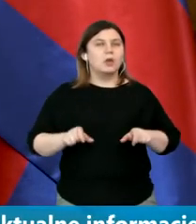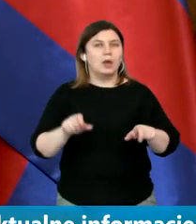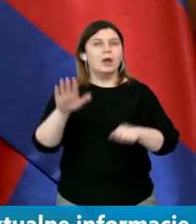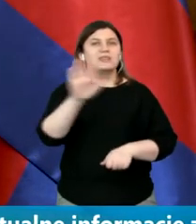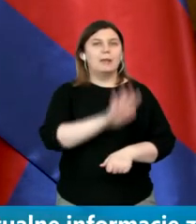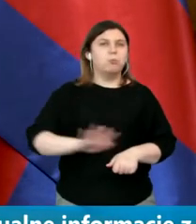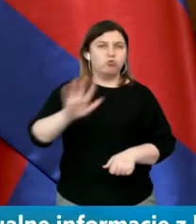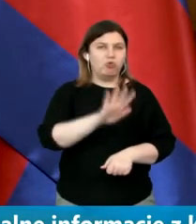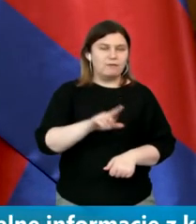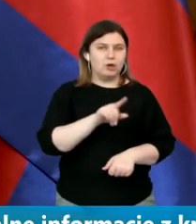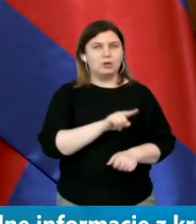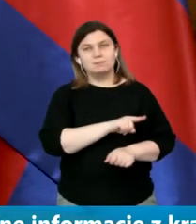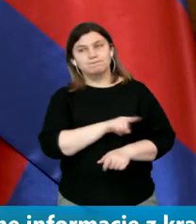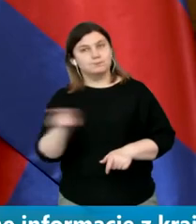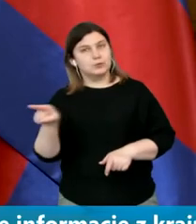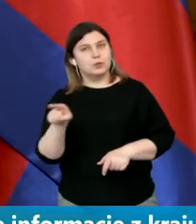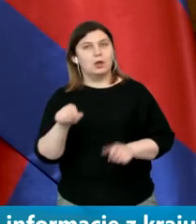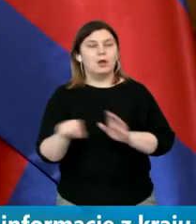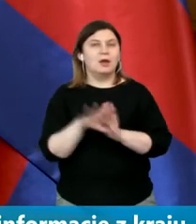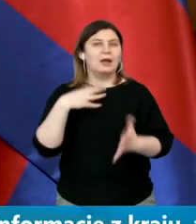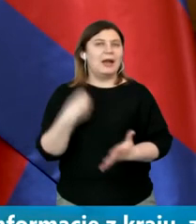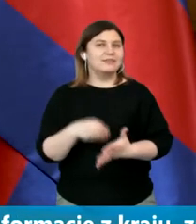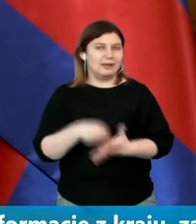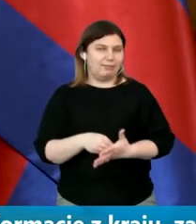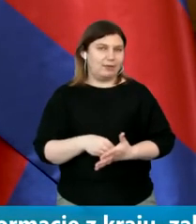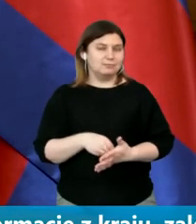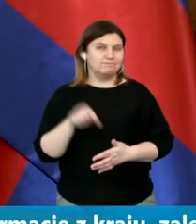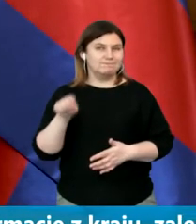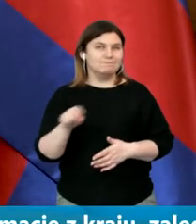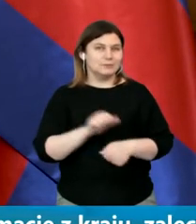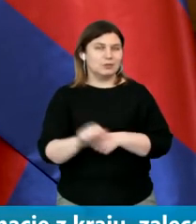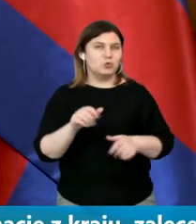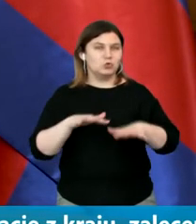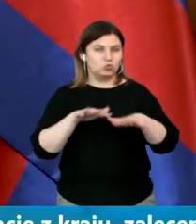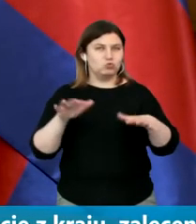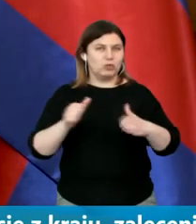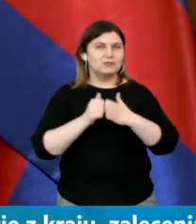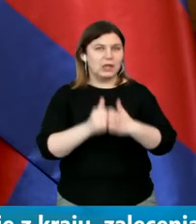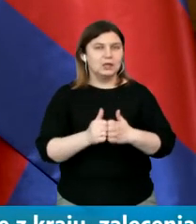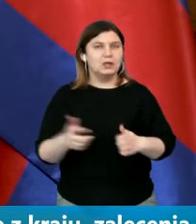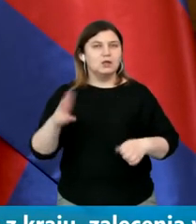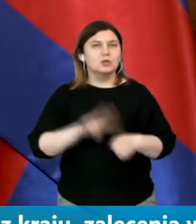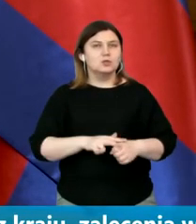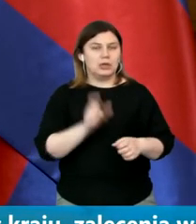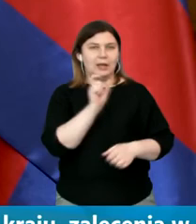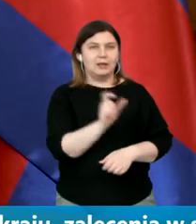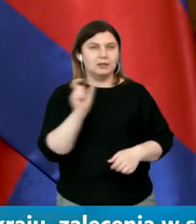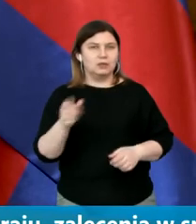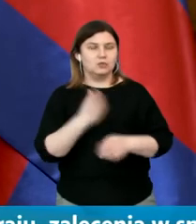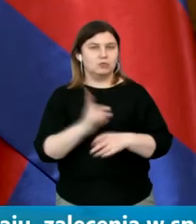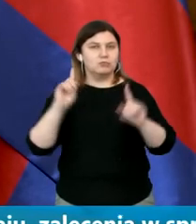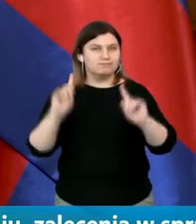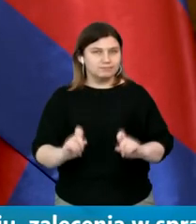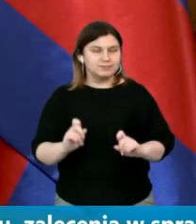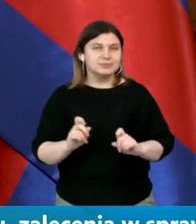Niebuszewa do Kaskady, więc to jest wielkie zadanie, które będzie etapami realizowane, już jest realizowane i